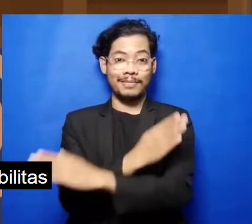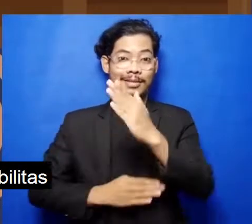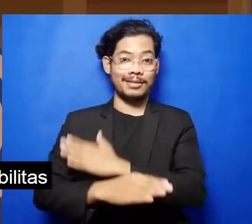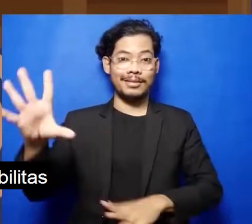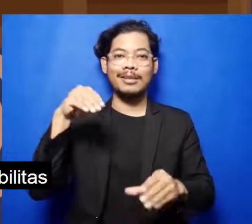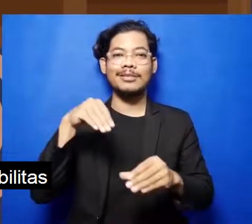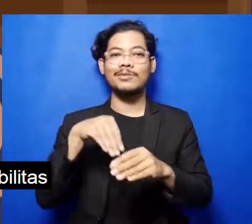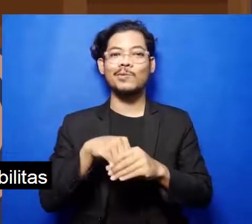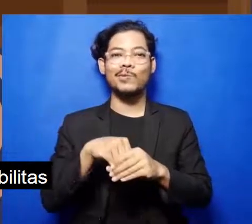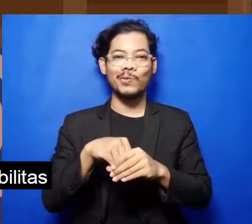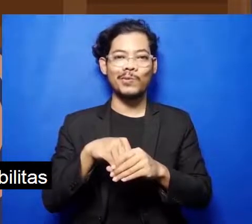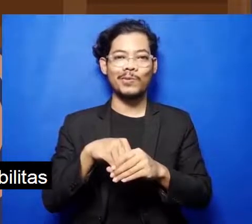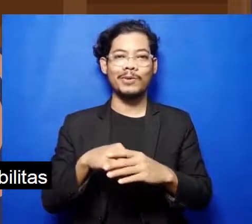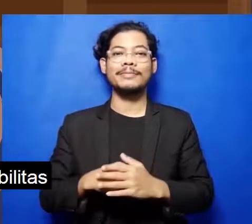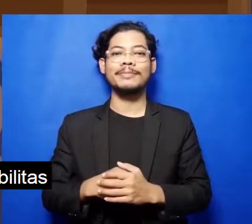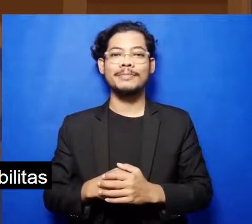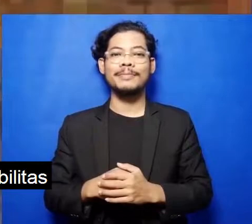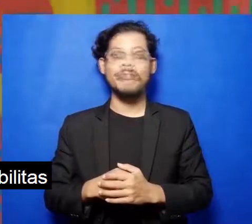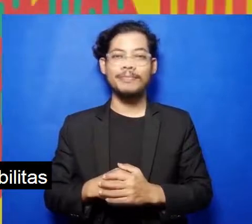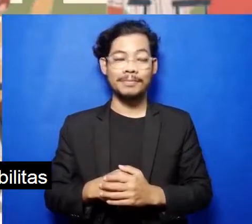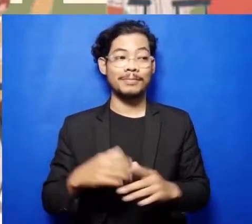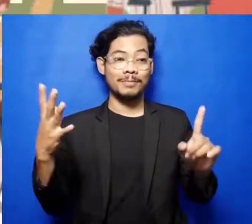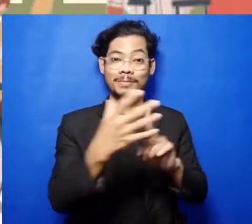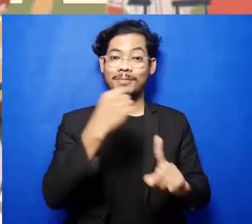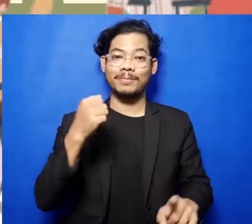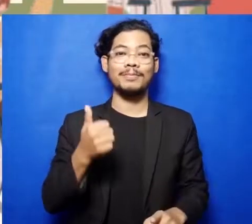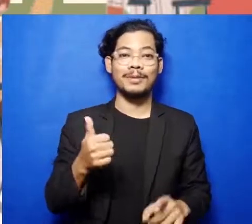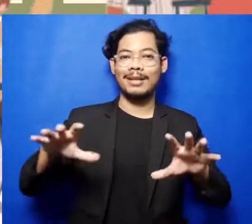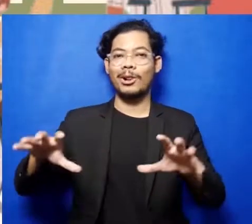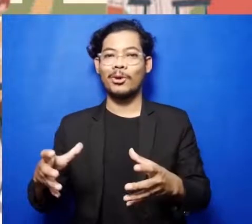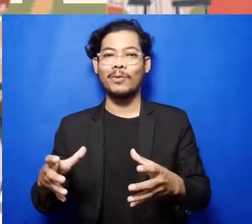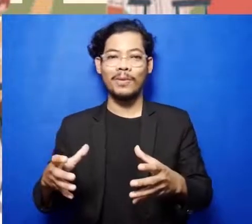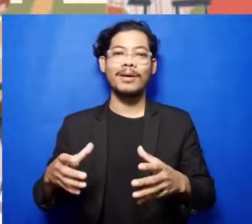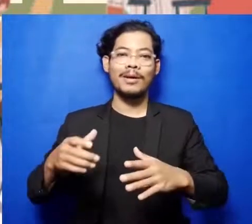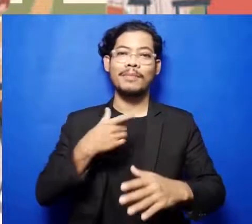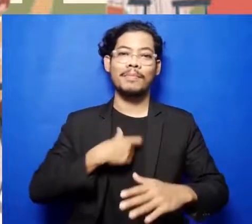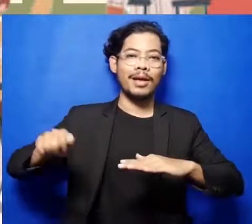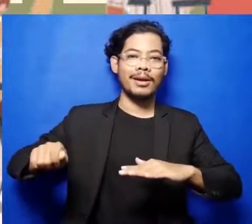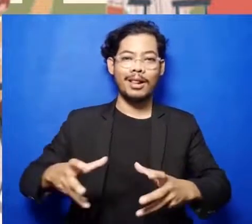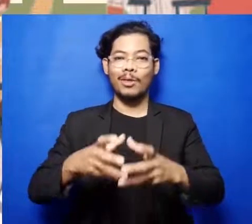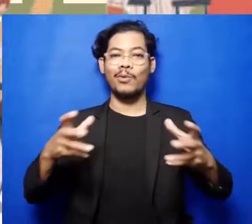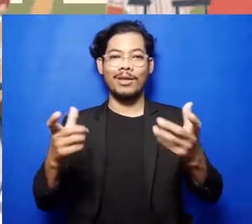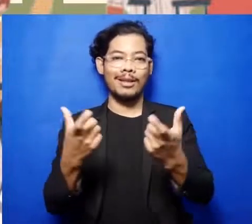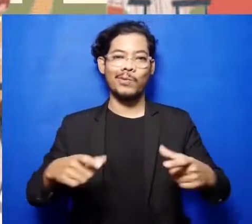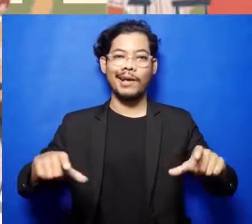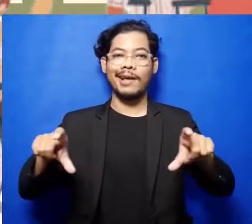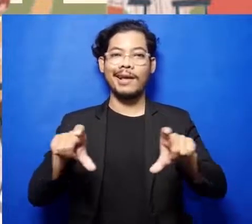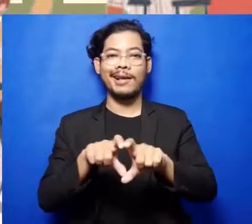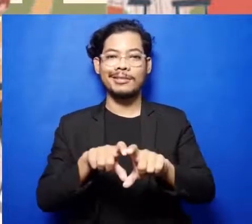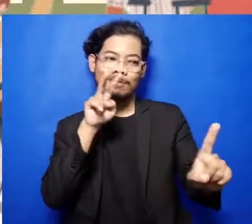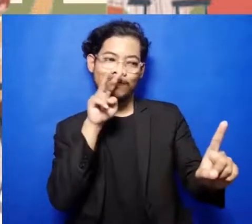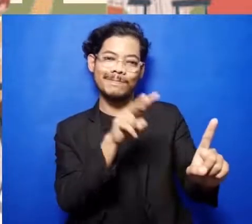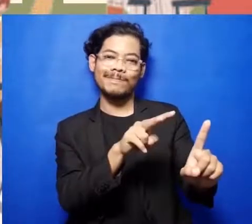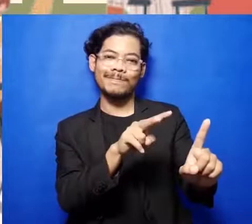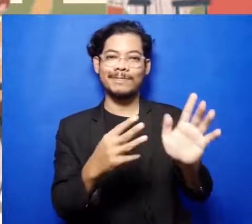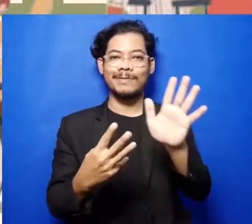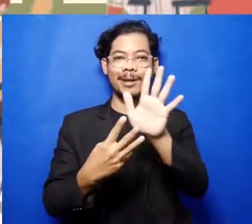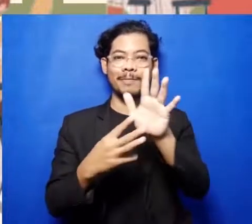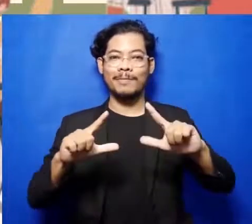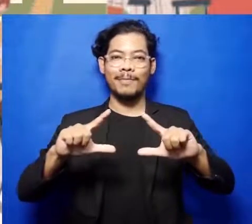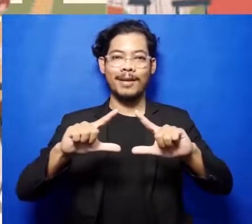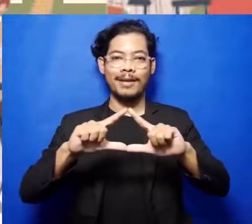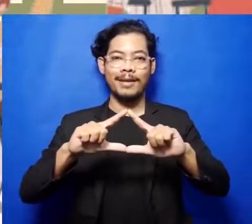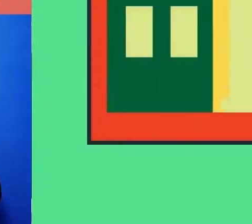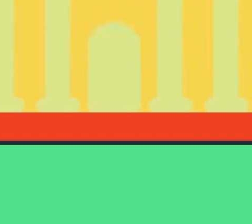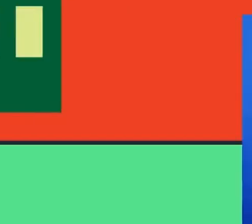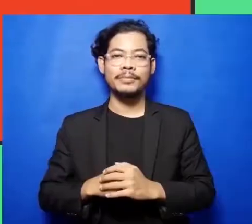masyarakat, termasuk tantaretan disabilitas. Saengke, teti badan paradilan seagung salaras kalaben visi Mahkamah